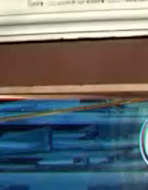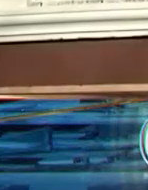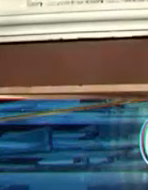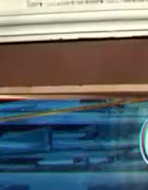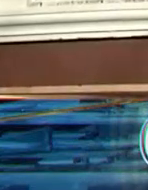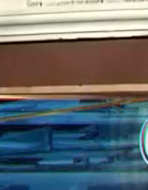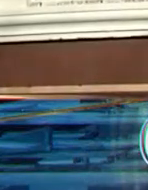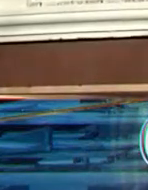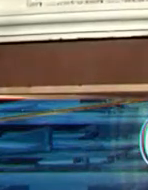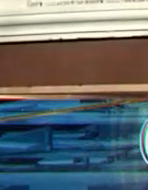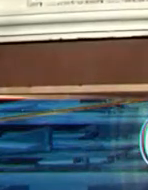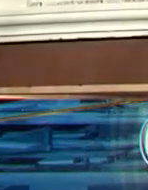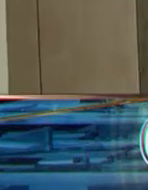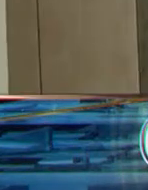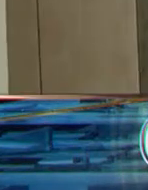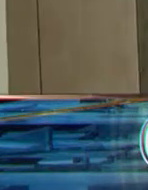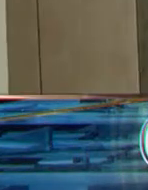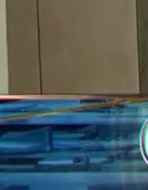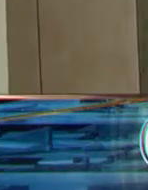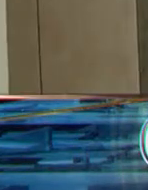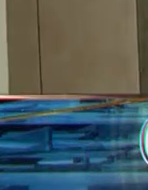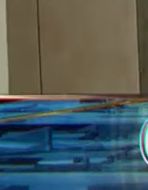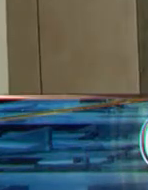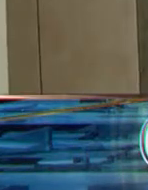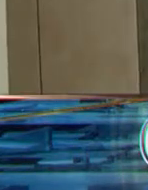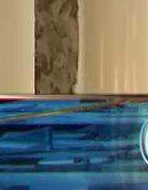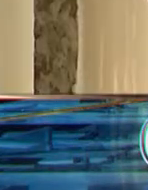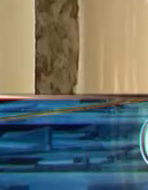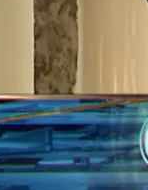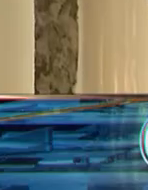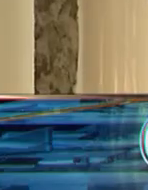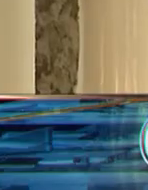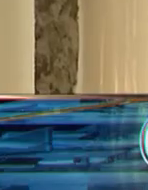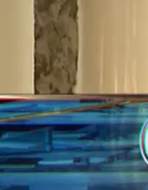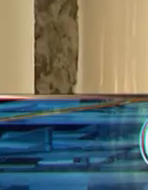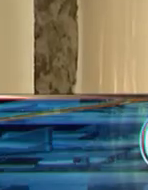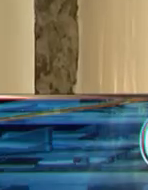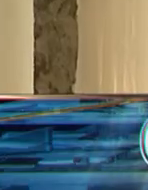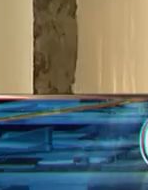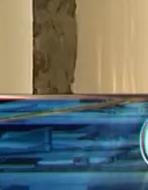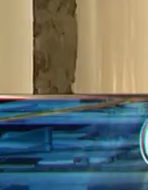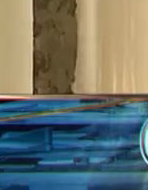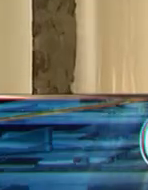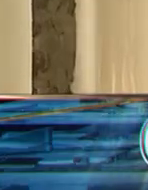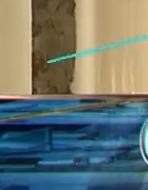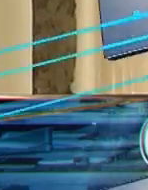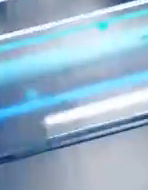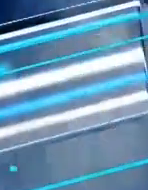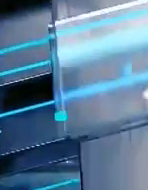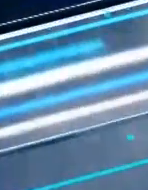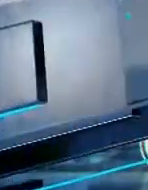Образование в новых стенах. 29 школ строятся и ремонтируются по государственной программе в Алматинской области.